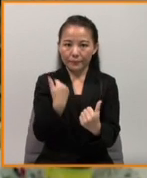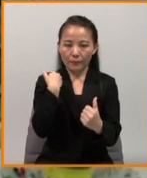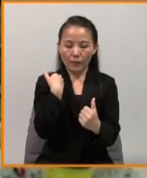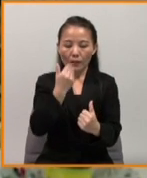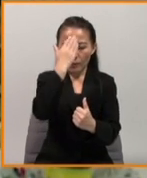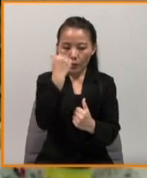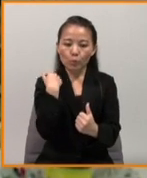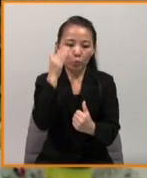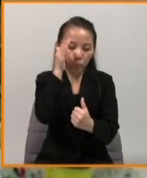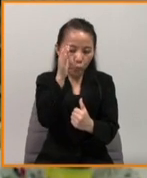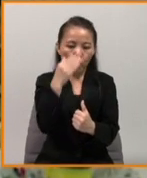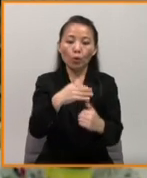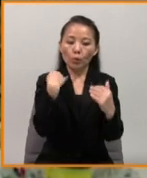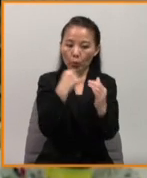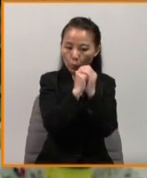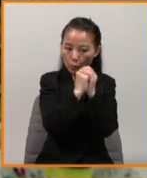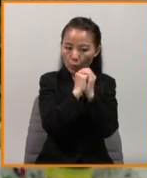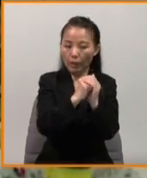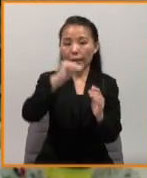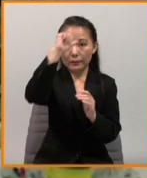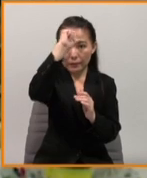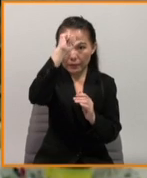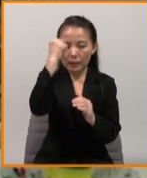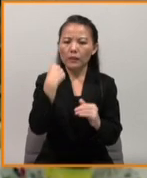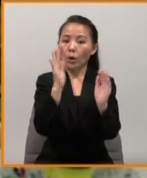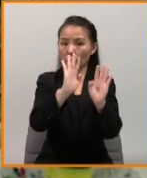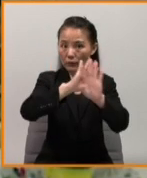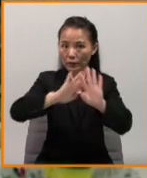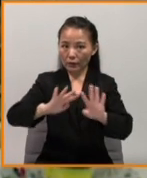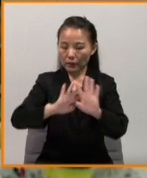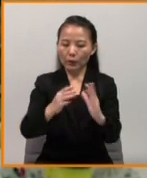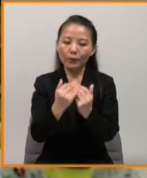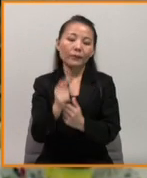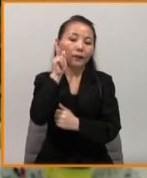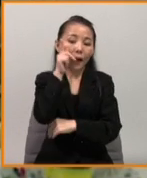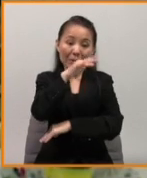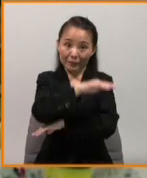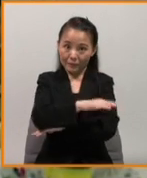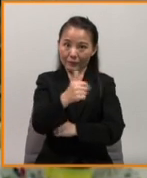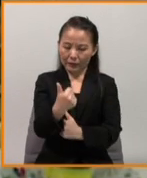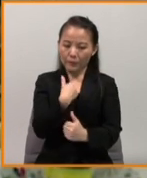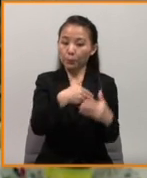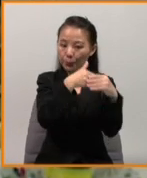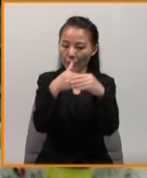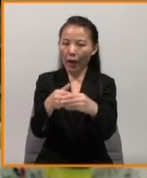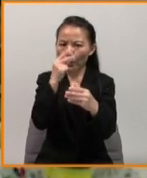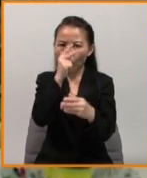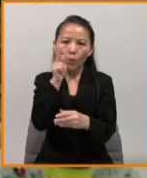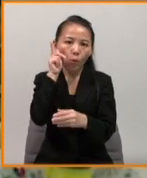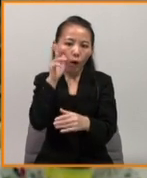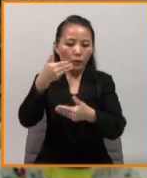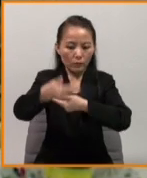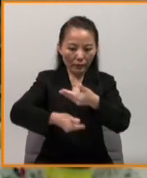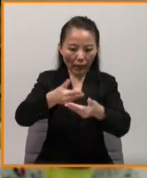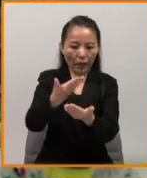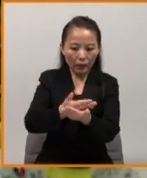ตูสู่ประเทศจีนแล้วก็อินเดียด้วยนะคะในแง่ของอาเซียนในวันนี้ค่ะ Smart New Zealand ข่าวลึกจะพาคุณผู้ชมไปติดตามศักยภาพในแง่ของการค้า